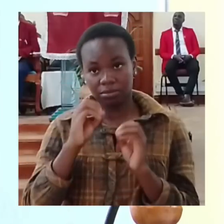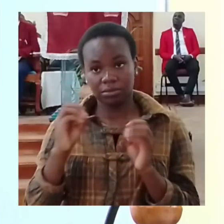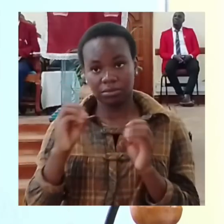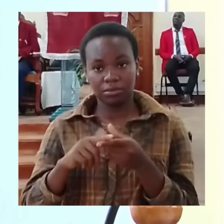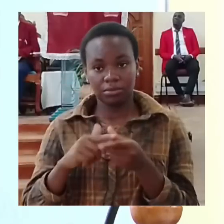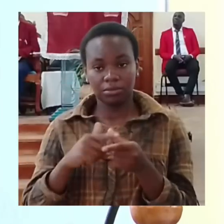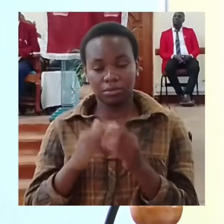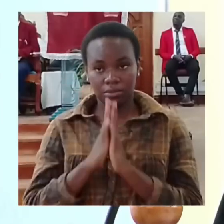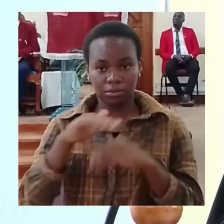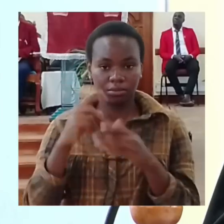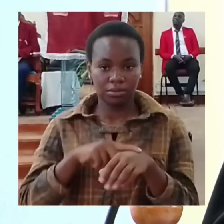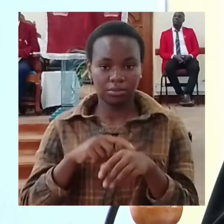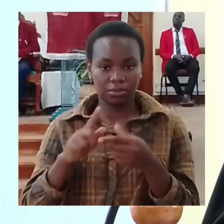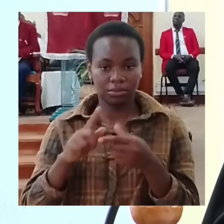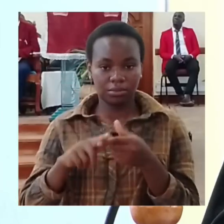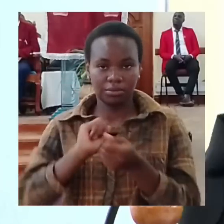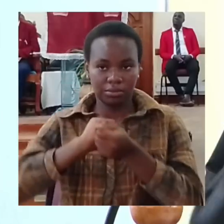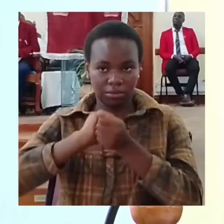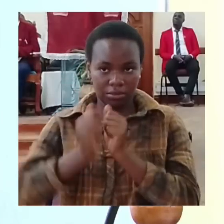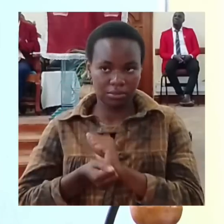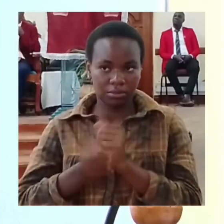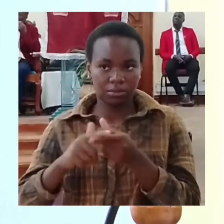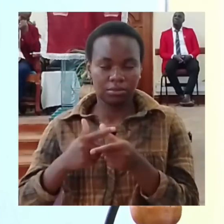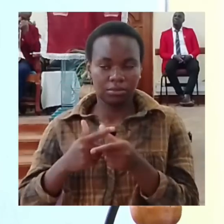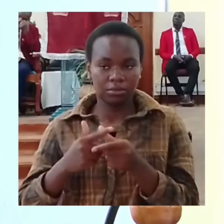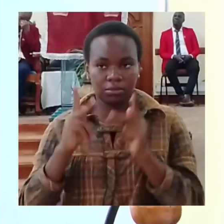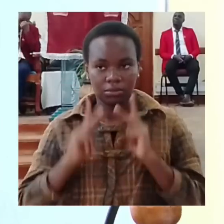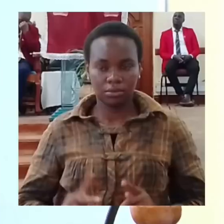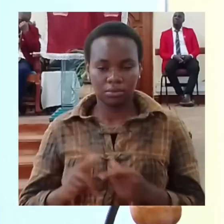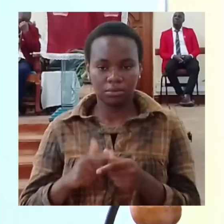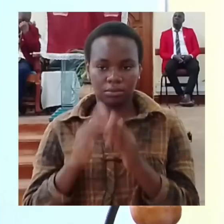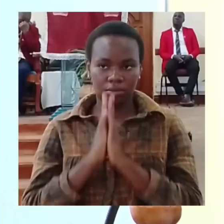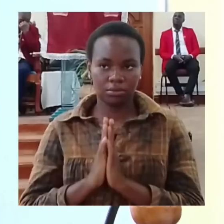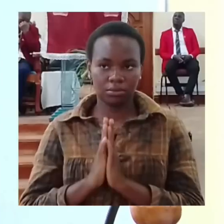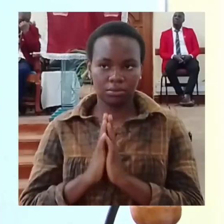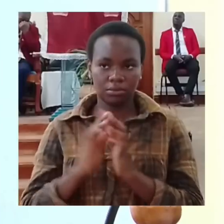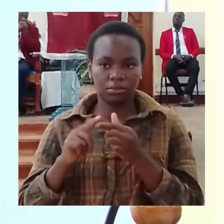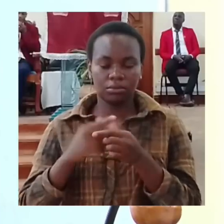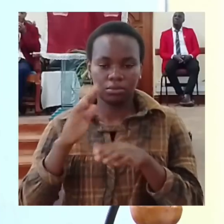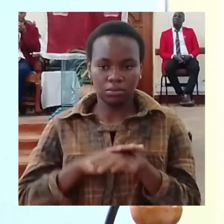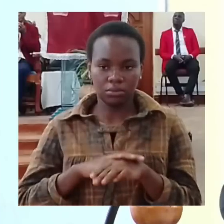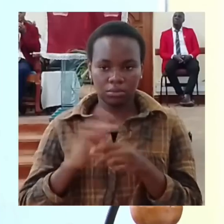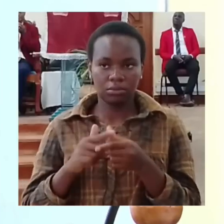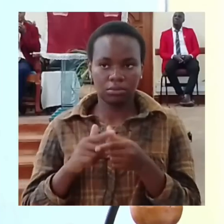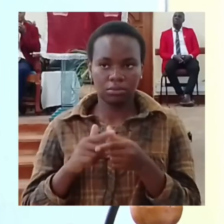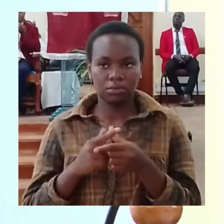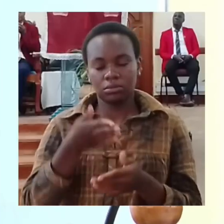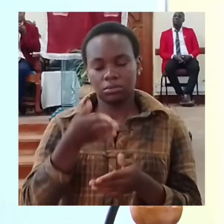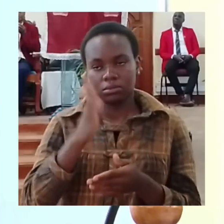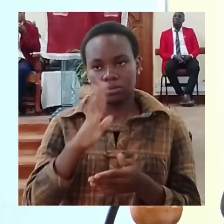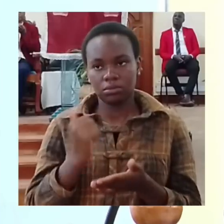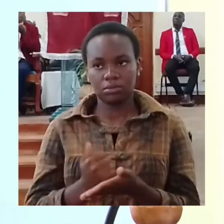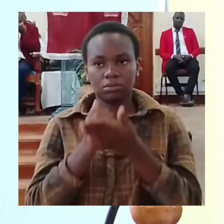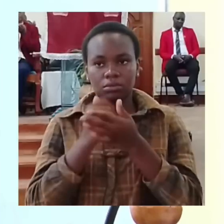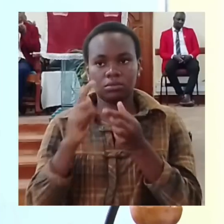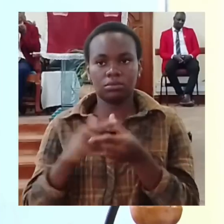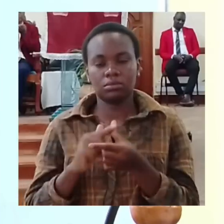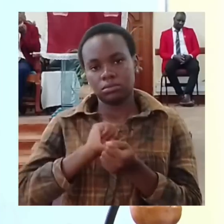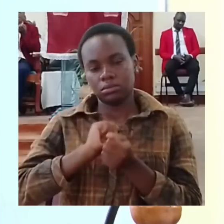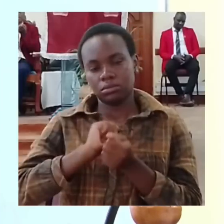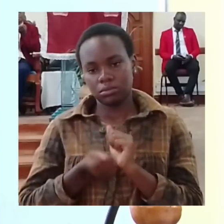no ĩrĩingĩra. Ona mũndũ ũrĩa ũngĩ atekũhoya wega ũrĩa ũhoyaga, Ngai no arĩmũteithia, no arĩmenya